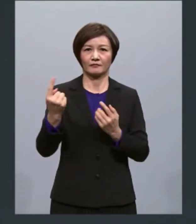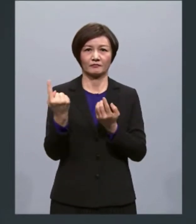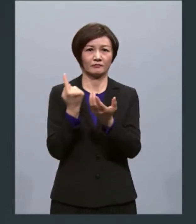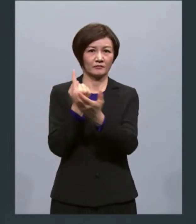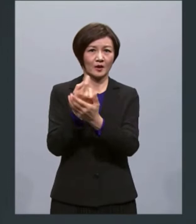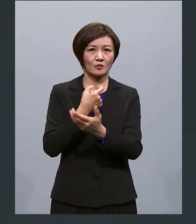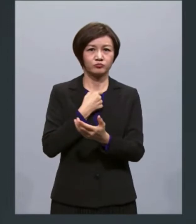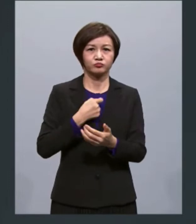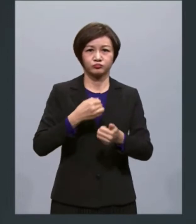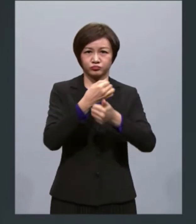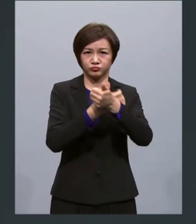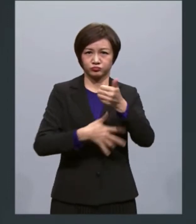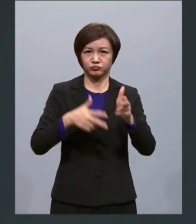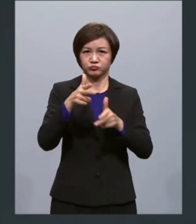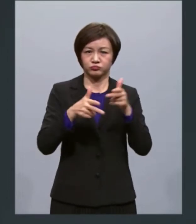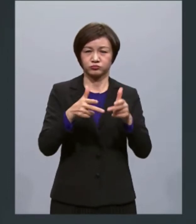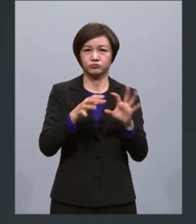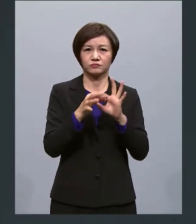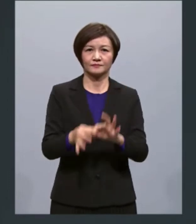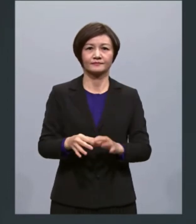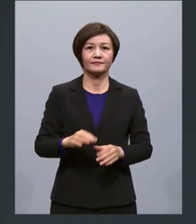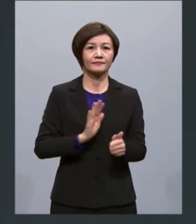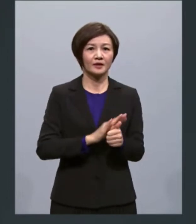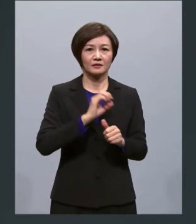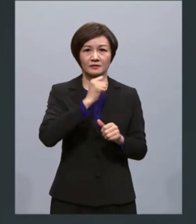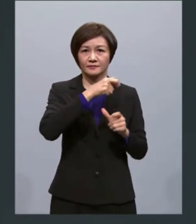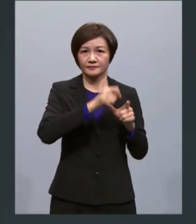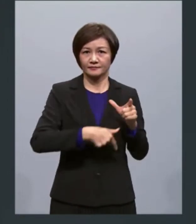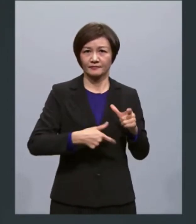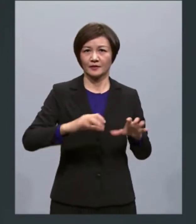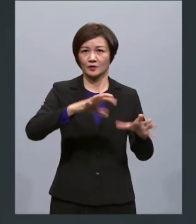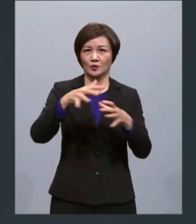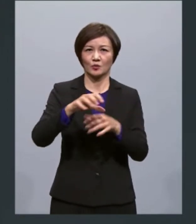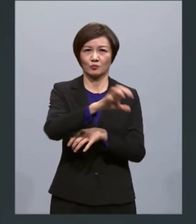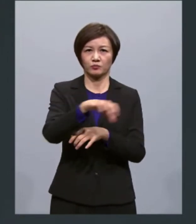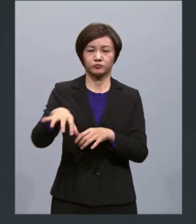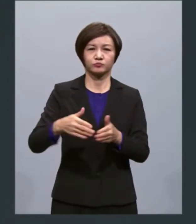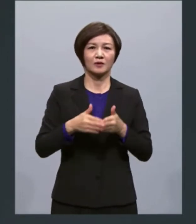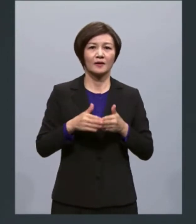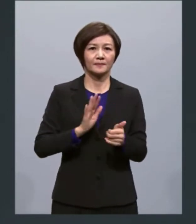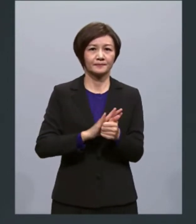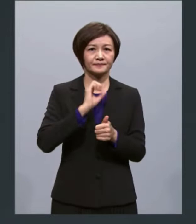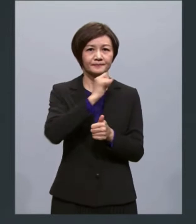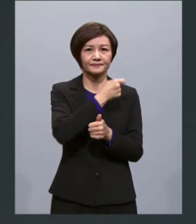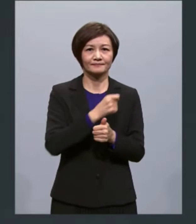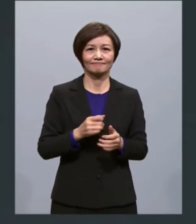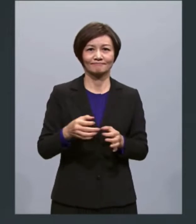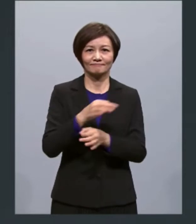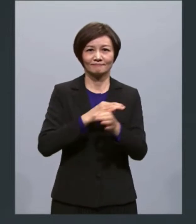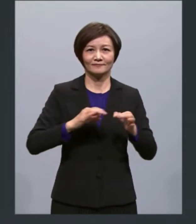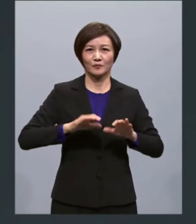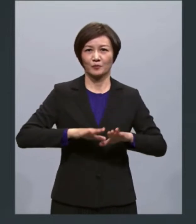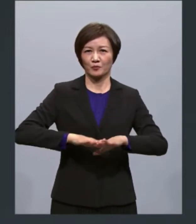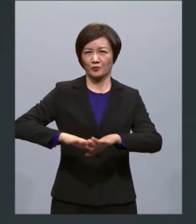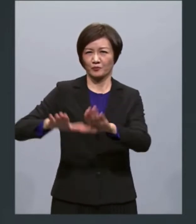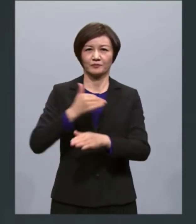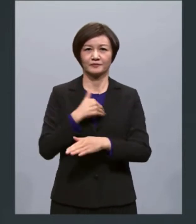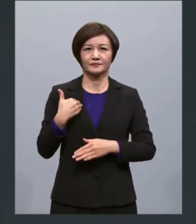我们的供应链，也要帮助台湾的企业走向全球市场，为台湾创造下一个经济奇